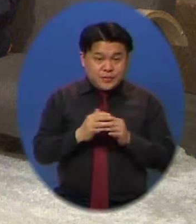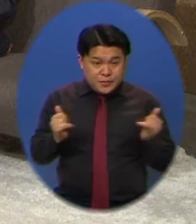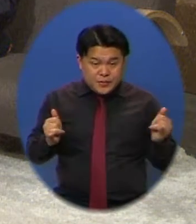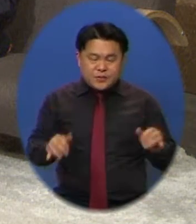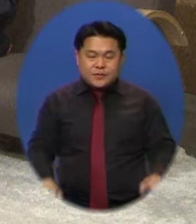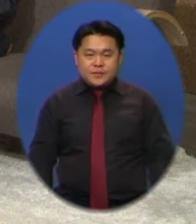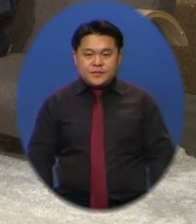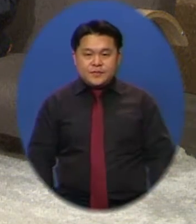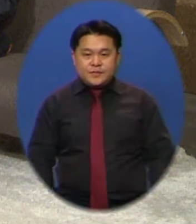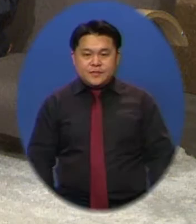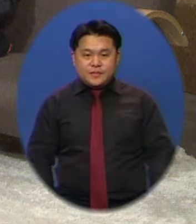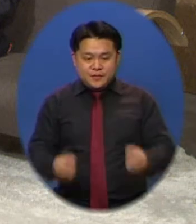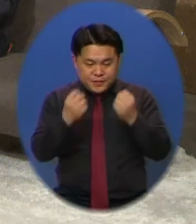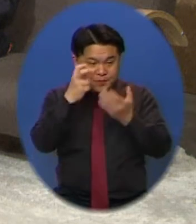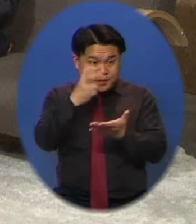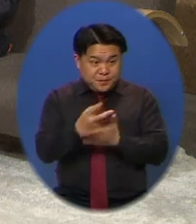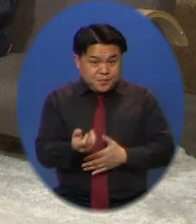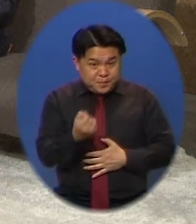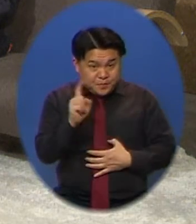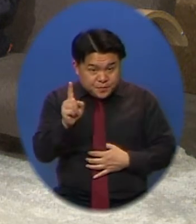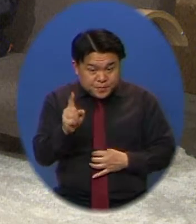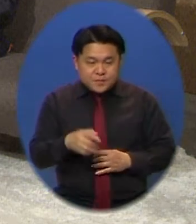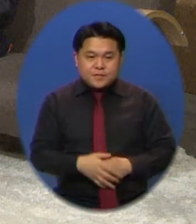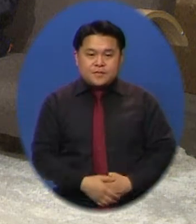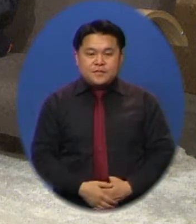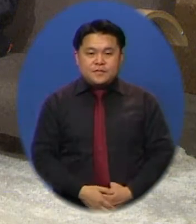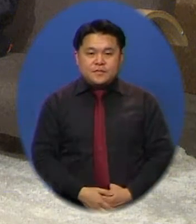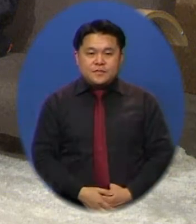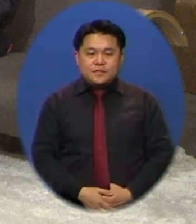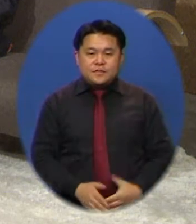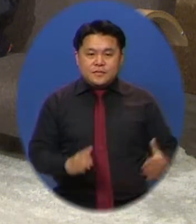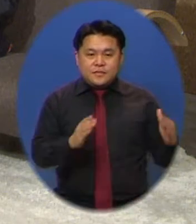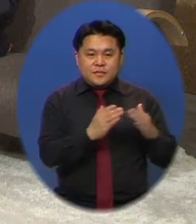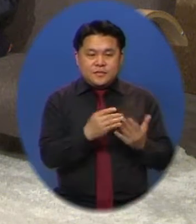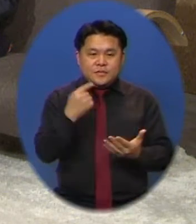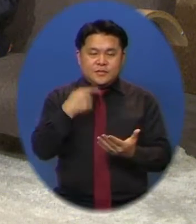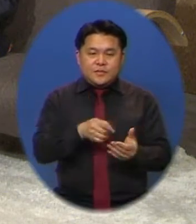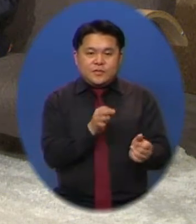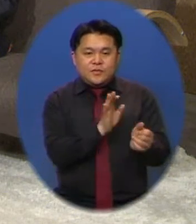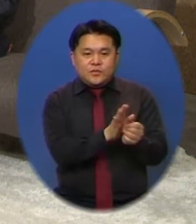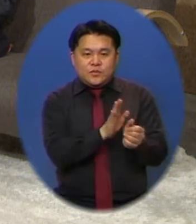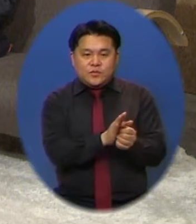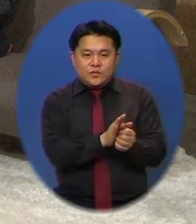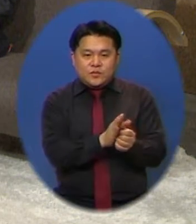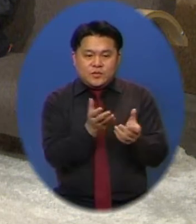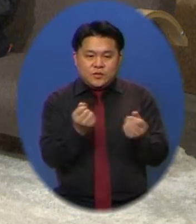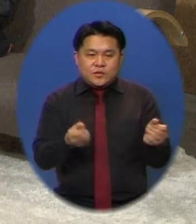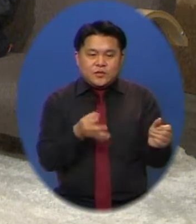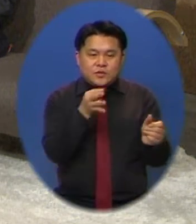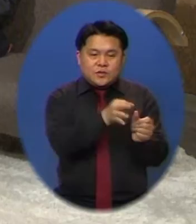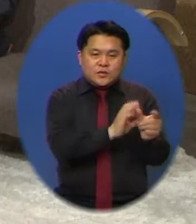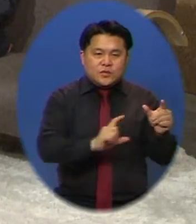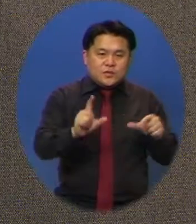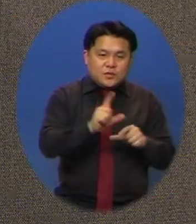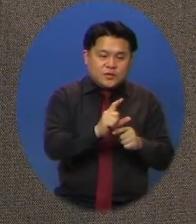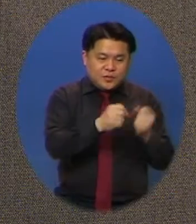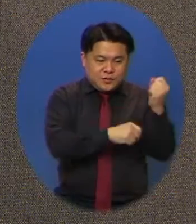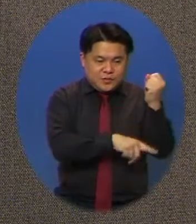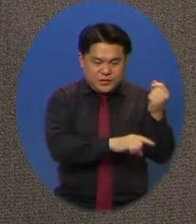대해서 새로운 제도에 의해 가지고 주거나 교육급여를 따로 받을 수 있는